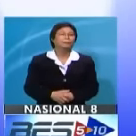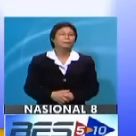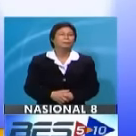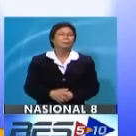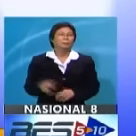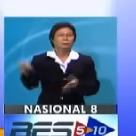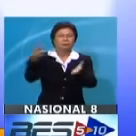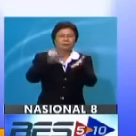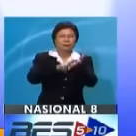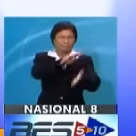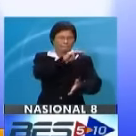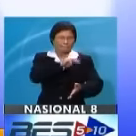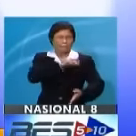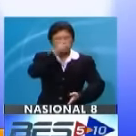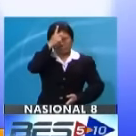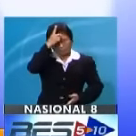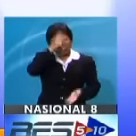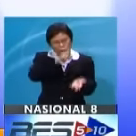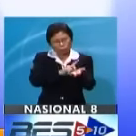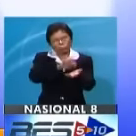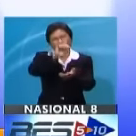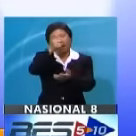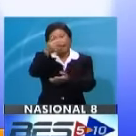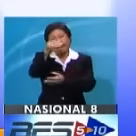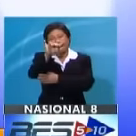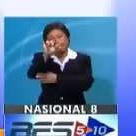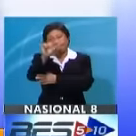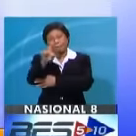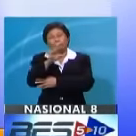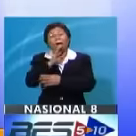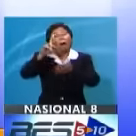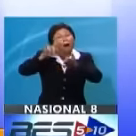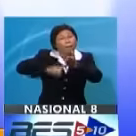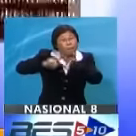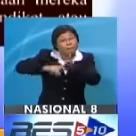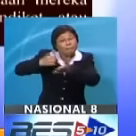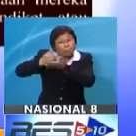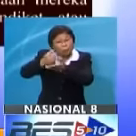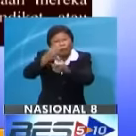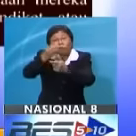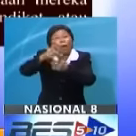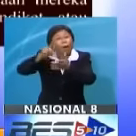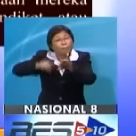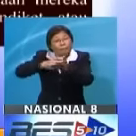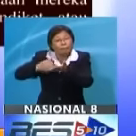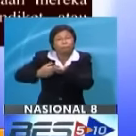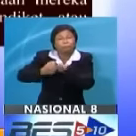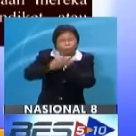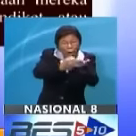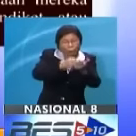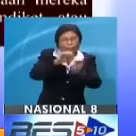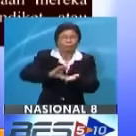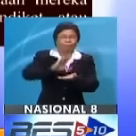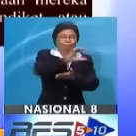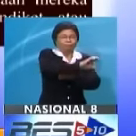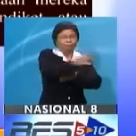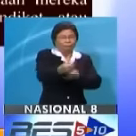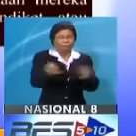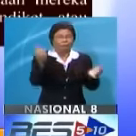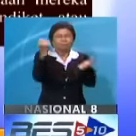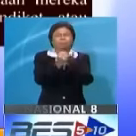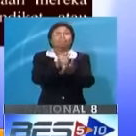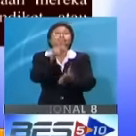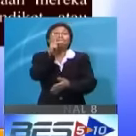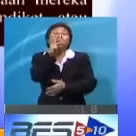Menurut kenyataan menterinya, Datuk Seri Dr. Ahmad Zahid Hamidi, sebarang bantuan atau sumbangan boleh disalurkan ke Jabatan Imigresen Kedah